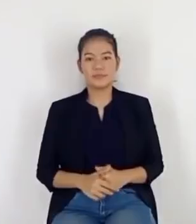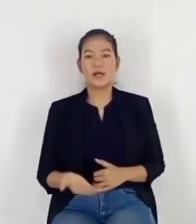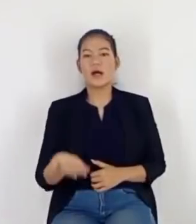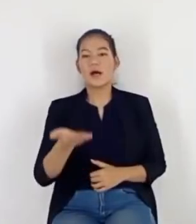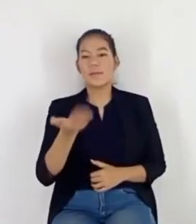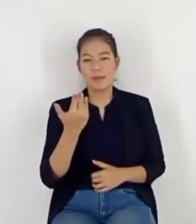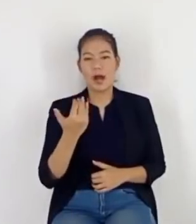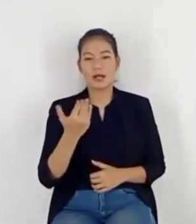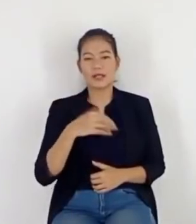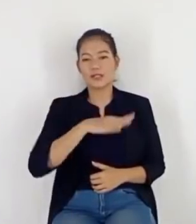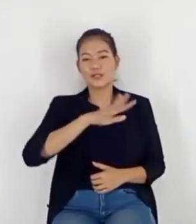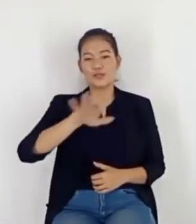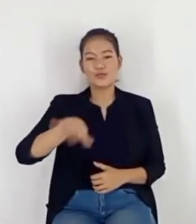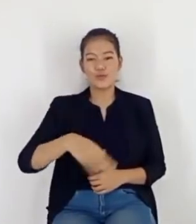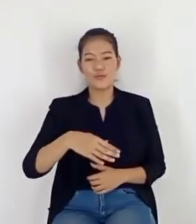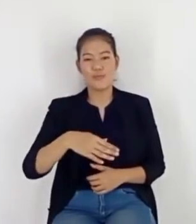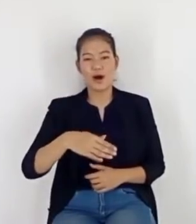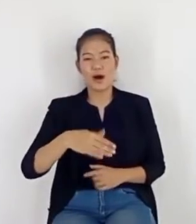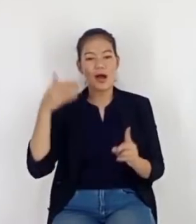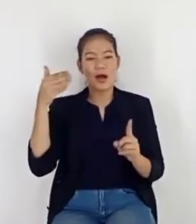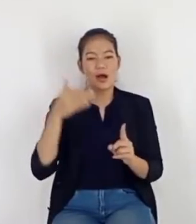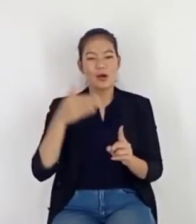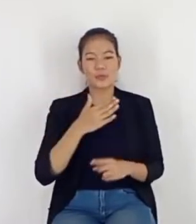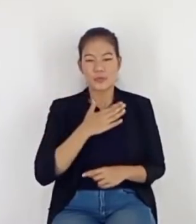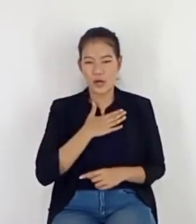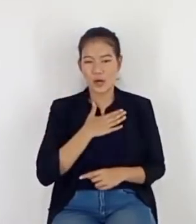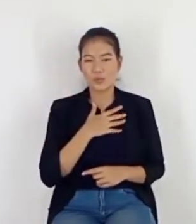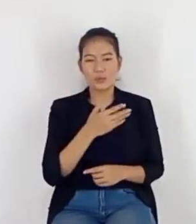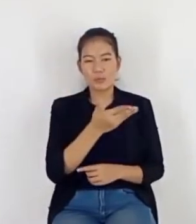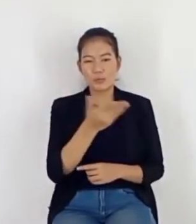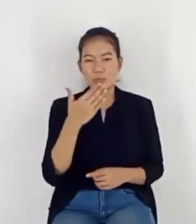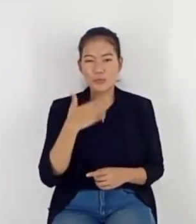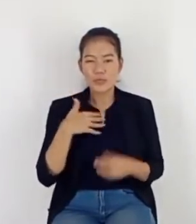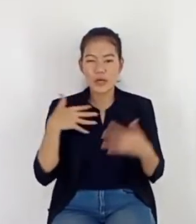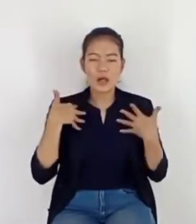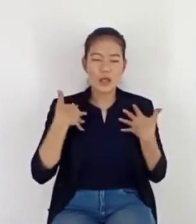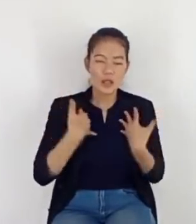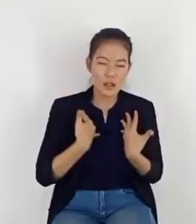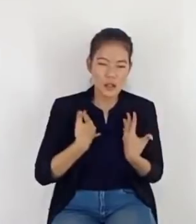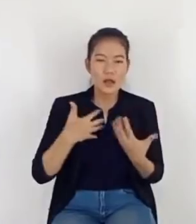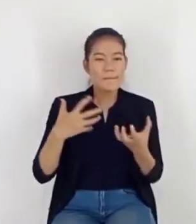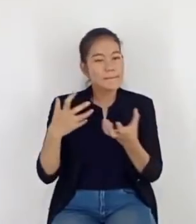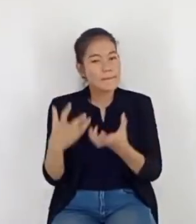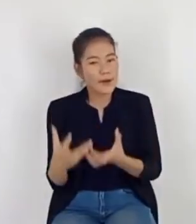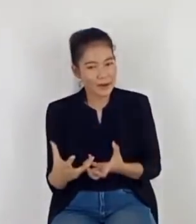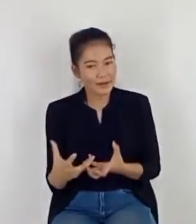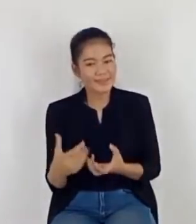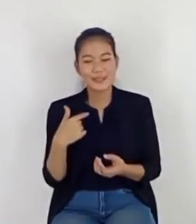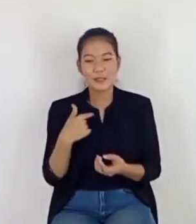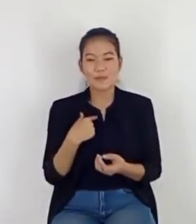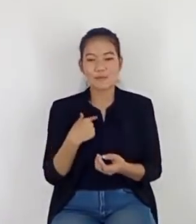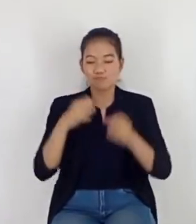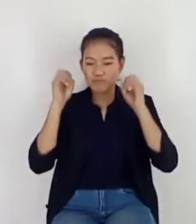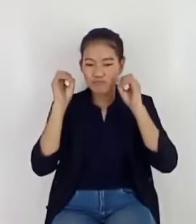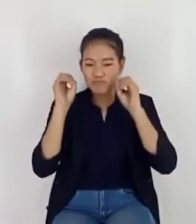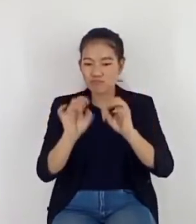Marilah kepadaku semua yang letih lesu dan berbeban berat. Aku akan memberi kelegaan